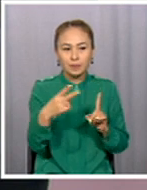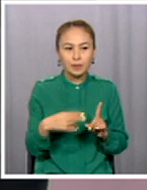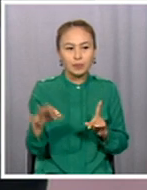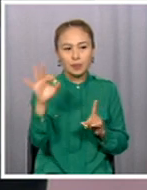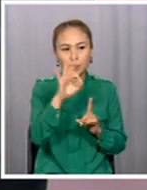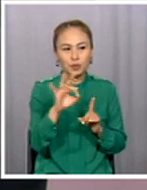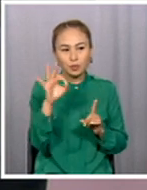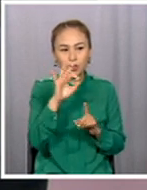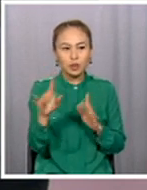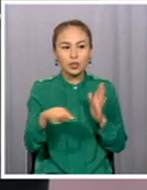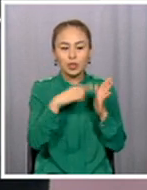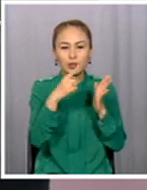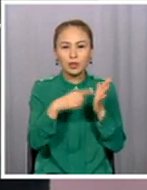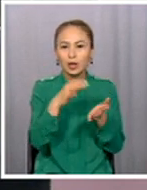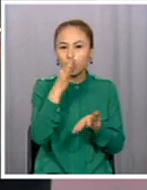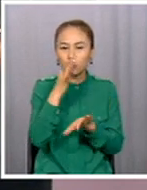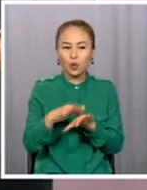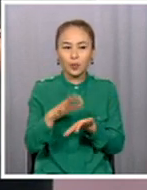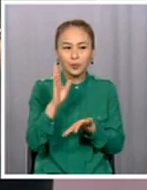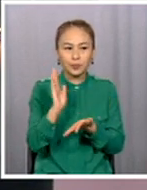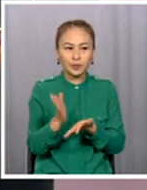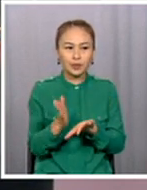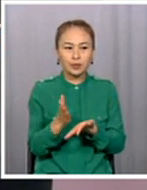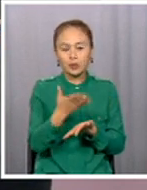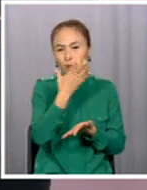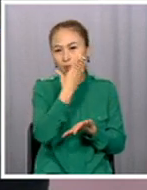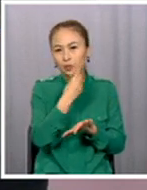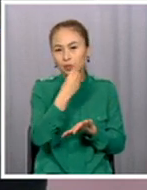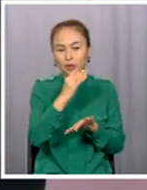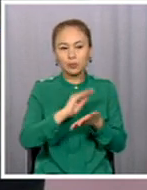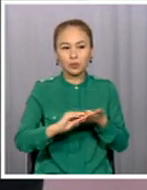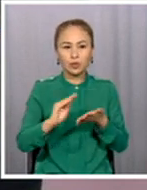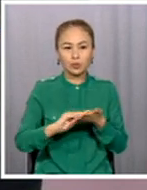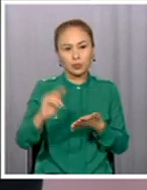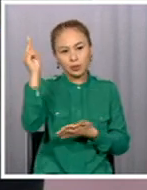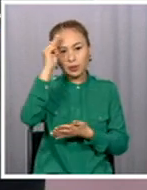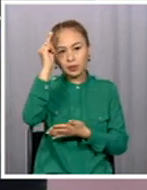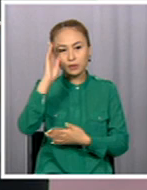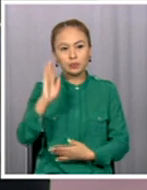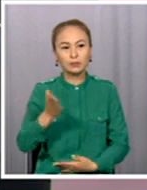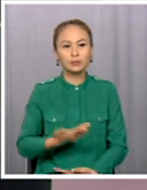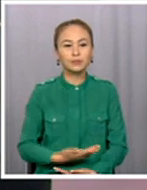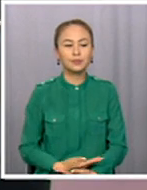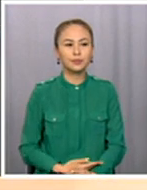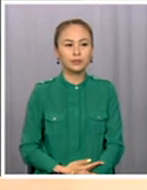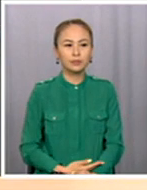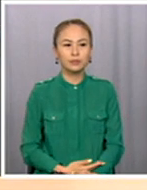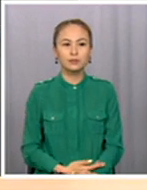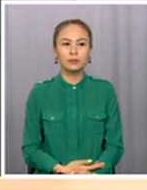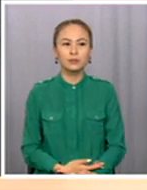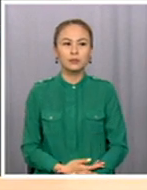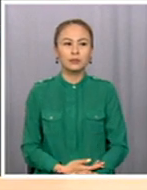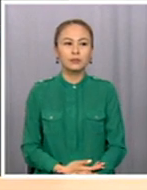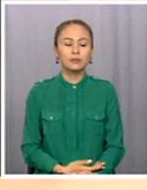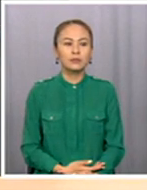Мәтін мазмұны бойынша сұрақтарға жауап бересіңдер, көркем жазуға дақтыланасыңдар.